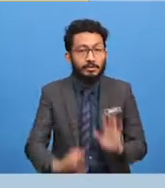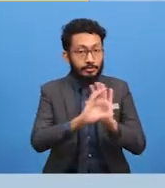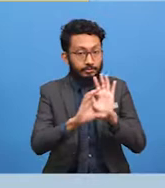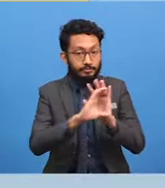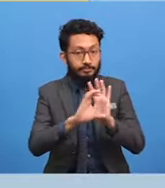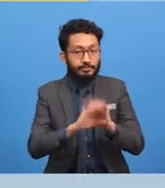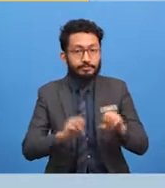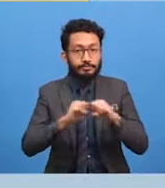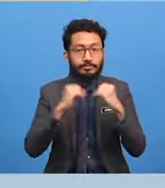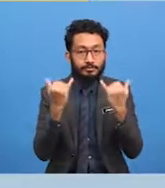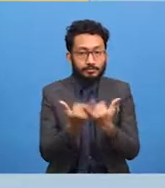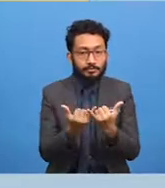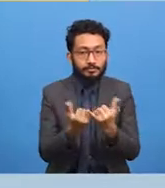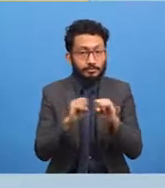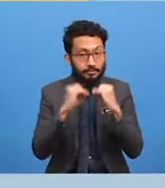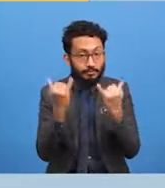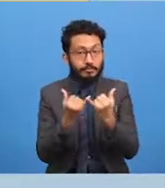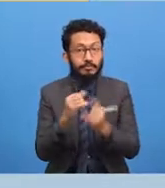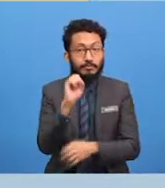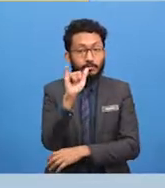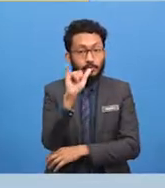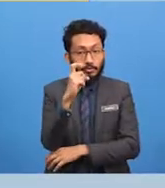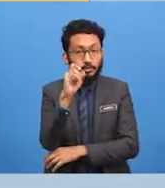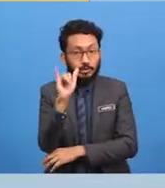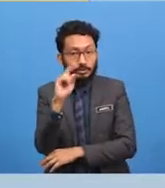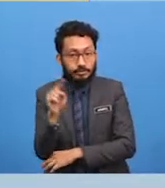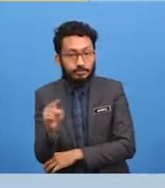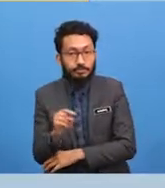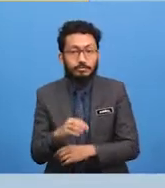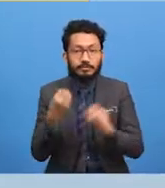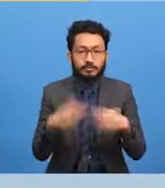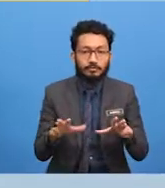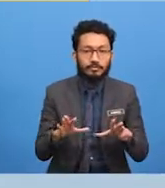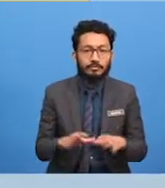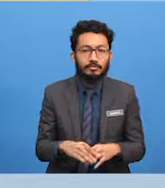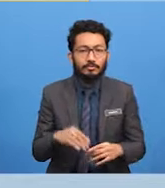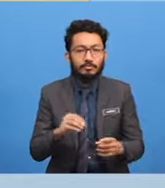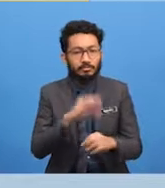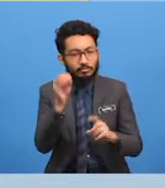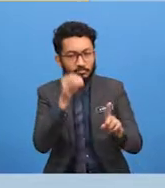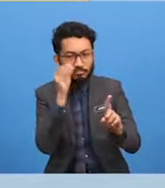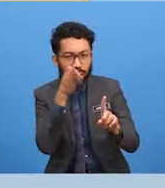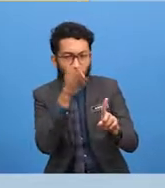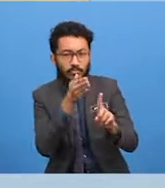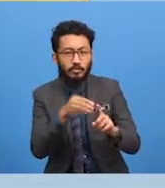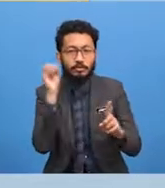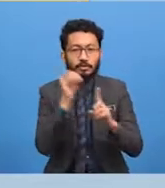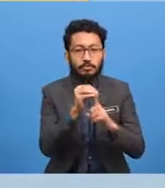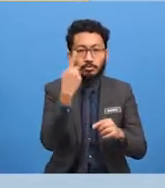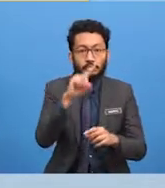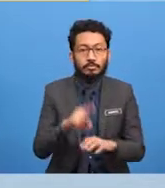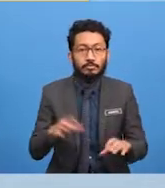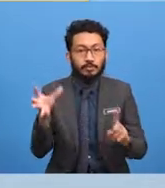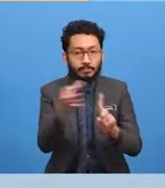Contohnya, syarikat XYZ telah menentukan objektif untuk mencapai